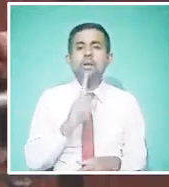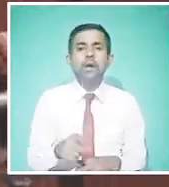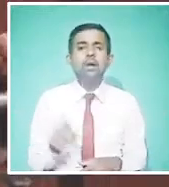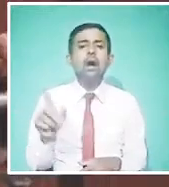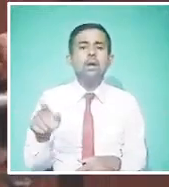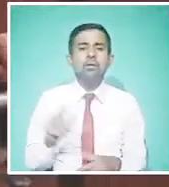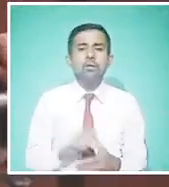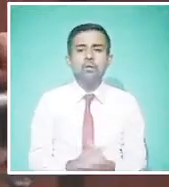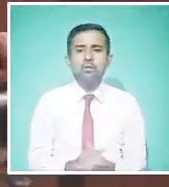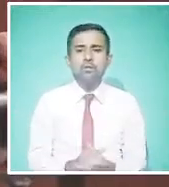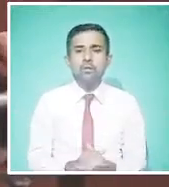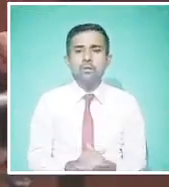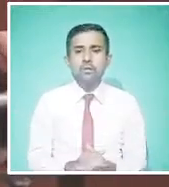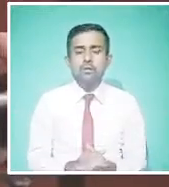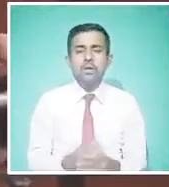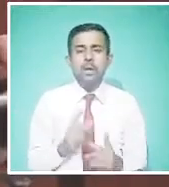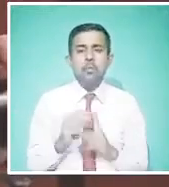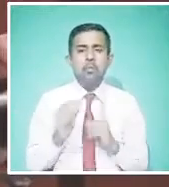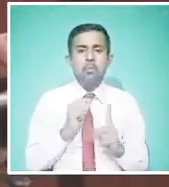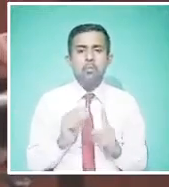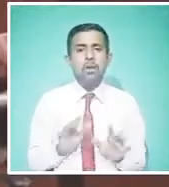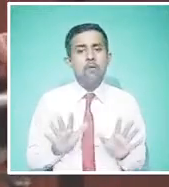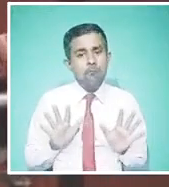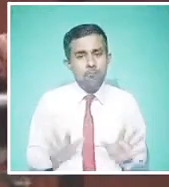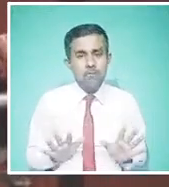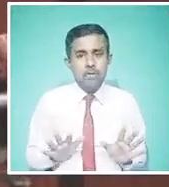பாராளுமன்றத்தில் மட்டும் பேசுவது மட்டும் போதாத விடயம்.